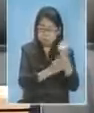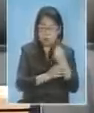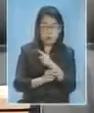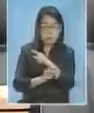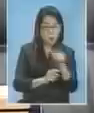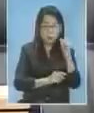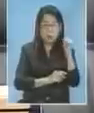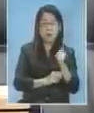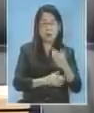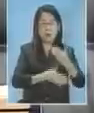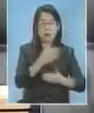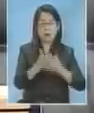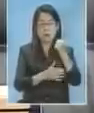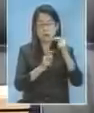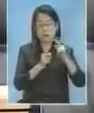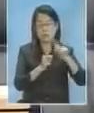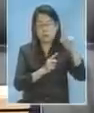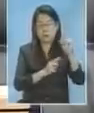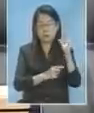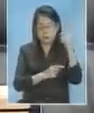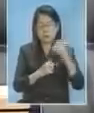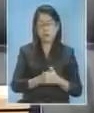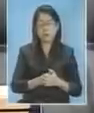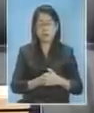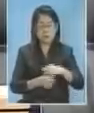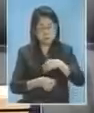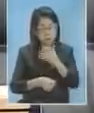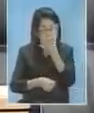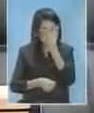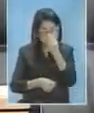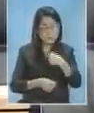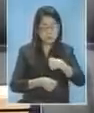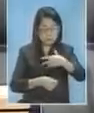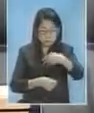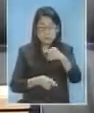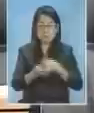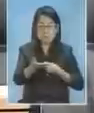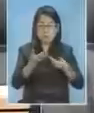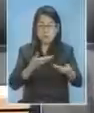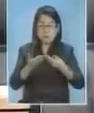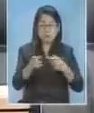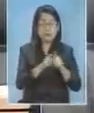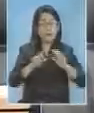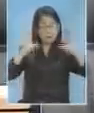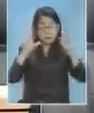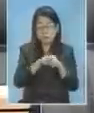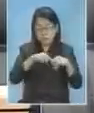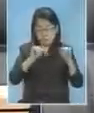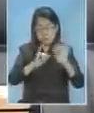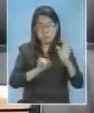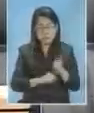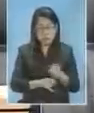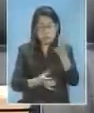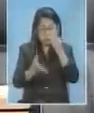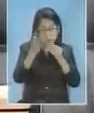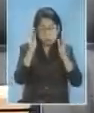ไปอันดับ2ของโลกครับเราเรียนรู้กันและกันแต่รัฐบาลก็ต้องเรียนรู้ไม่ใช่การ